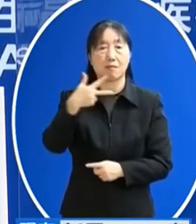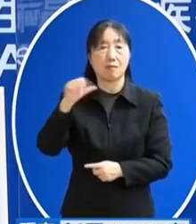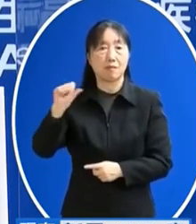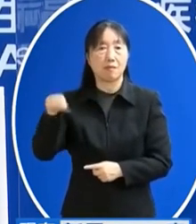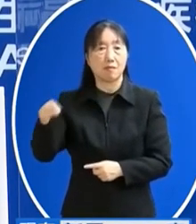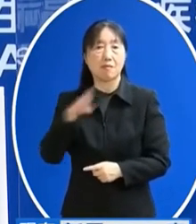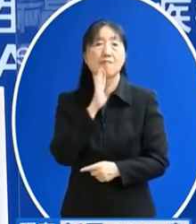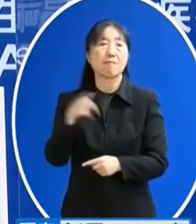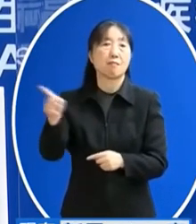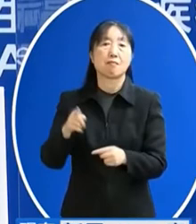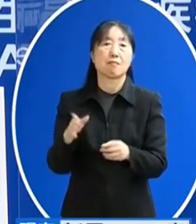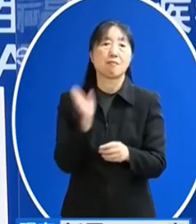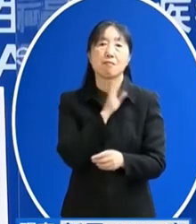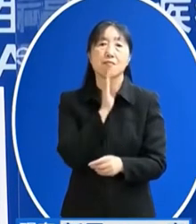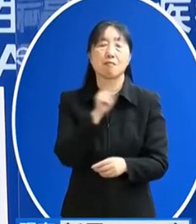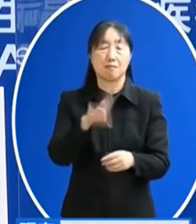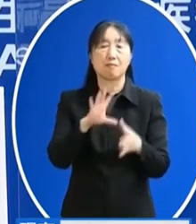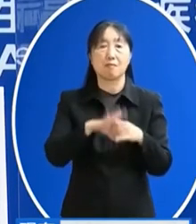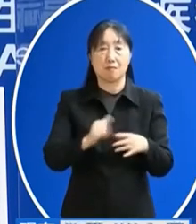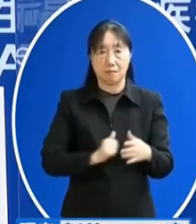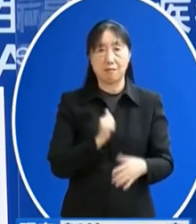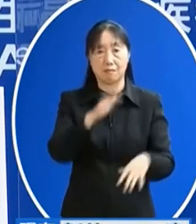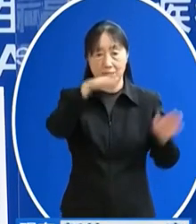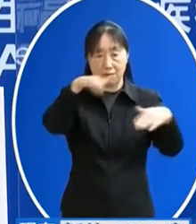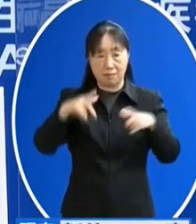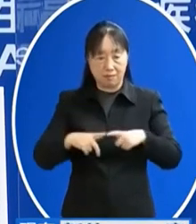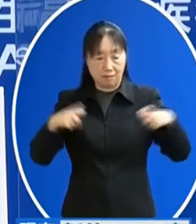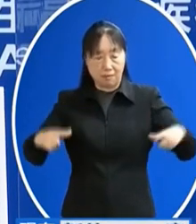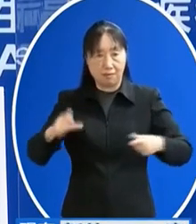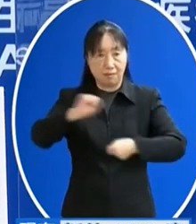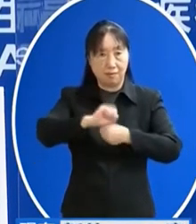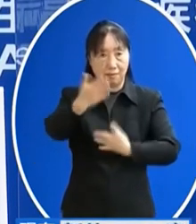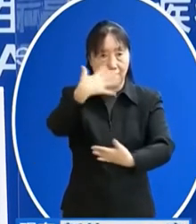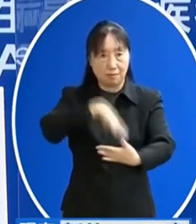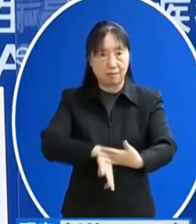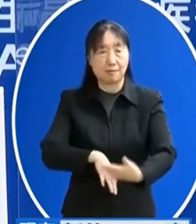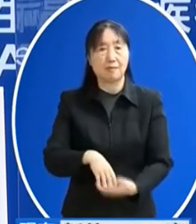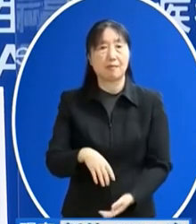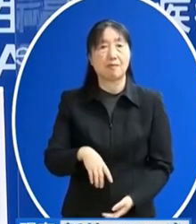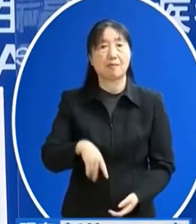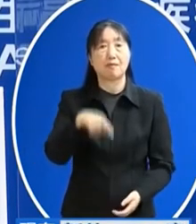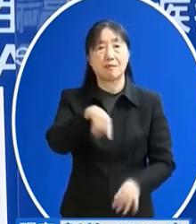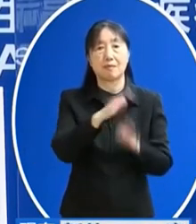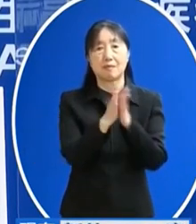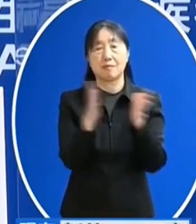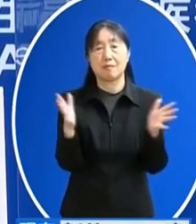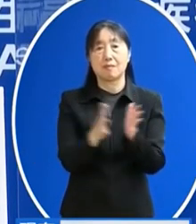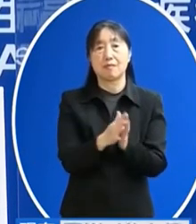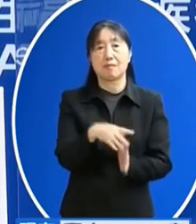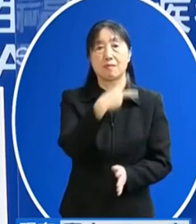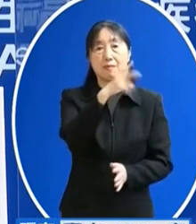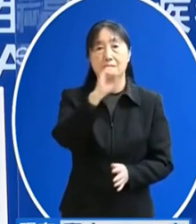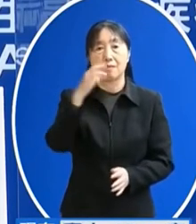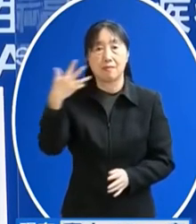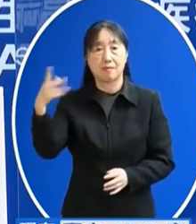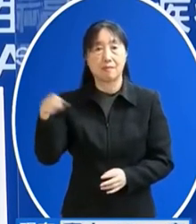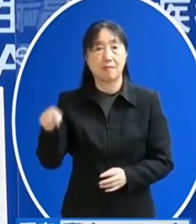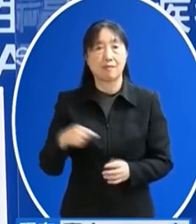际在扩大裁减的范围内要做 PCR 的总共有2088